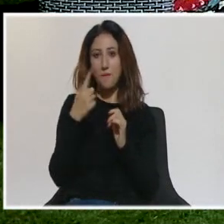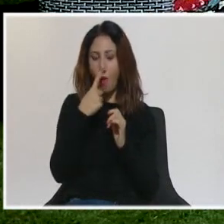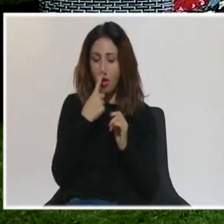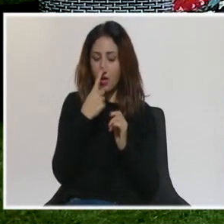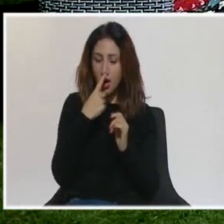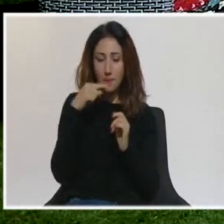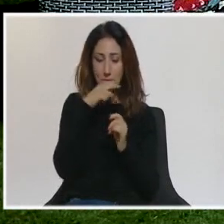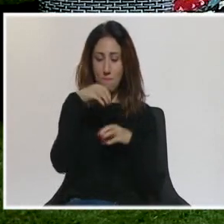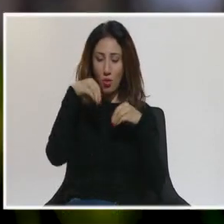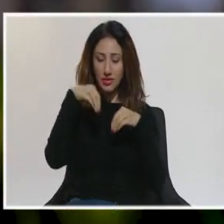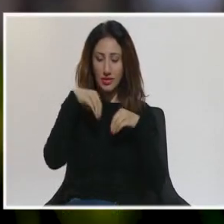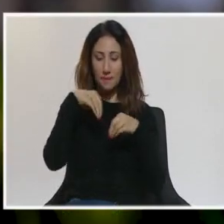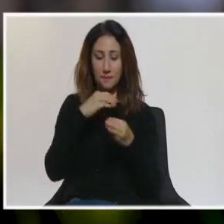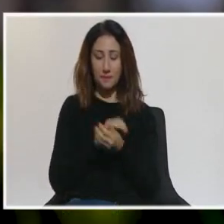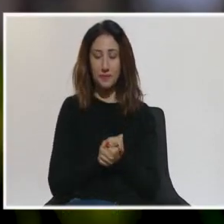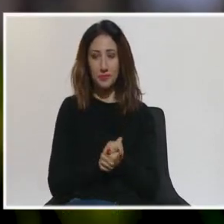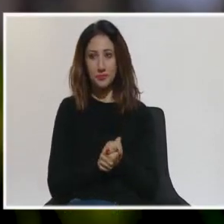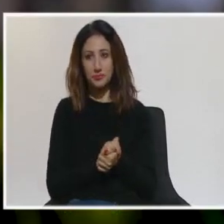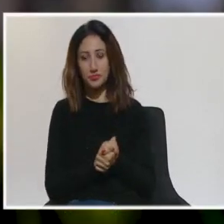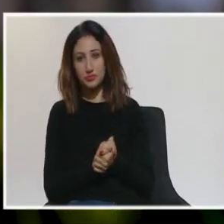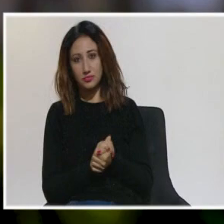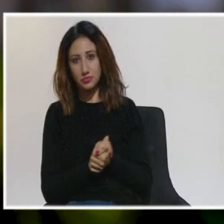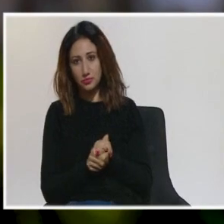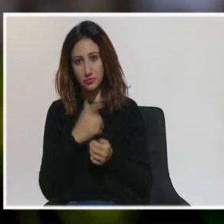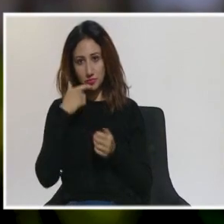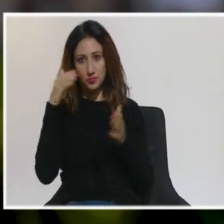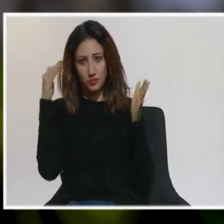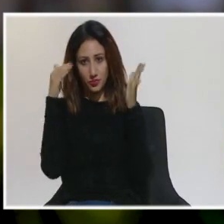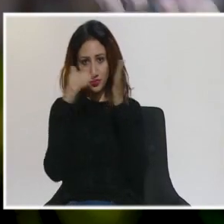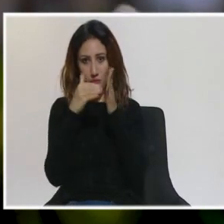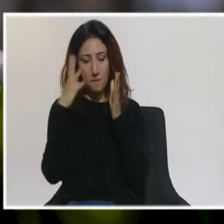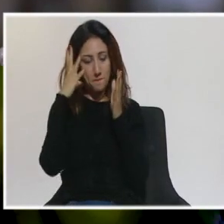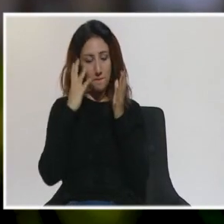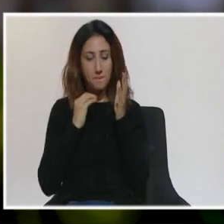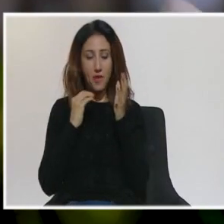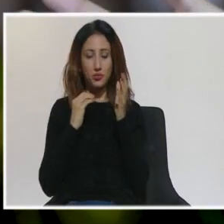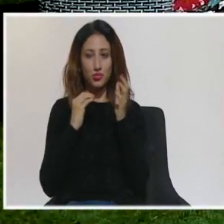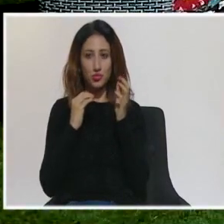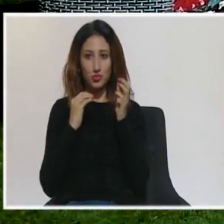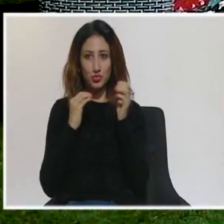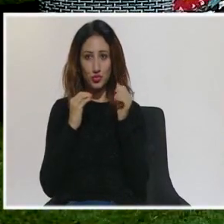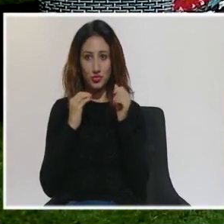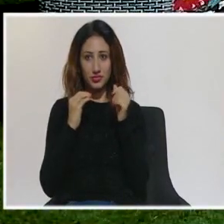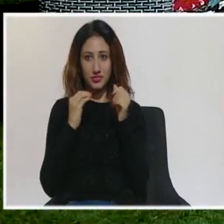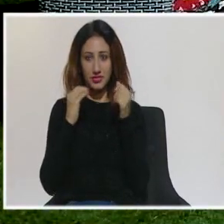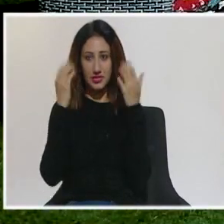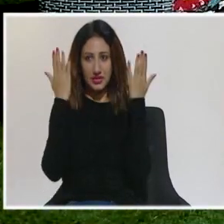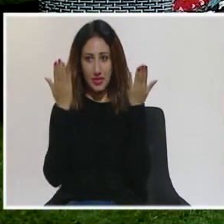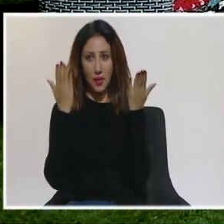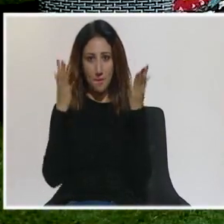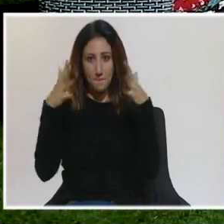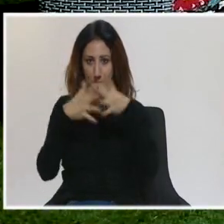بيك، يعني انا وانا في نهايه الحلقه انا فرحان بالعيله الجميله دي. ربنا يخليكم لبعض يا حبيبي، يحفظكم